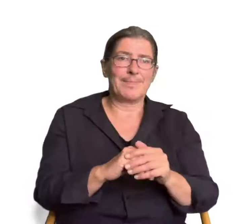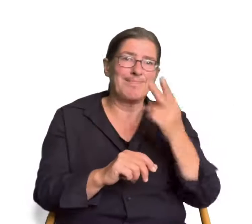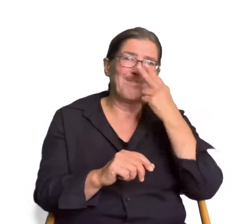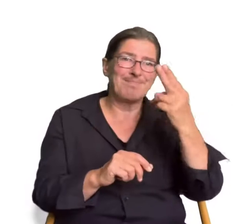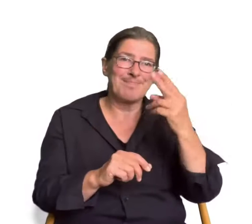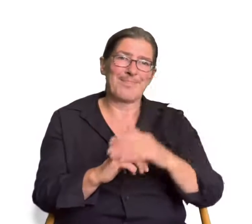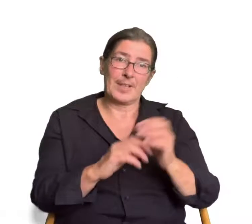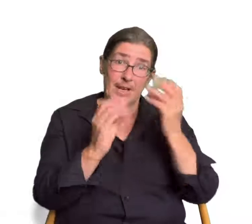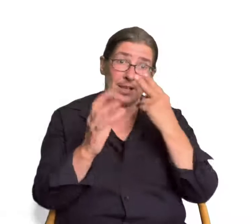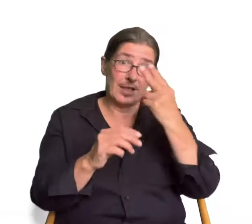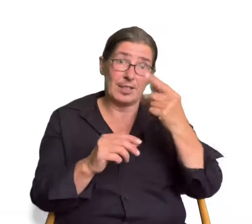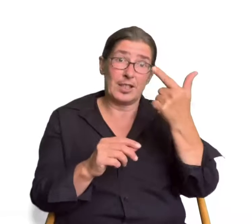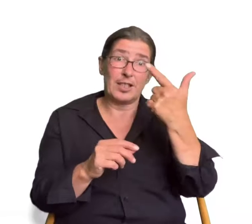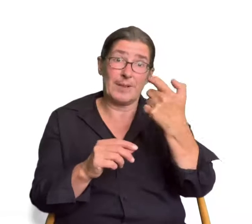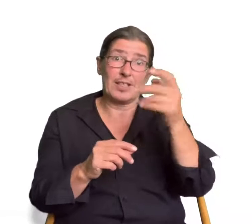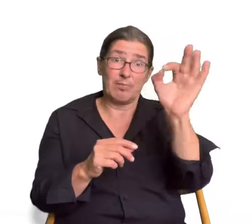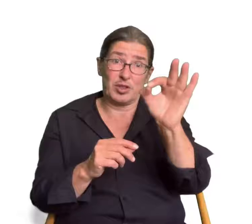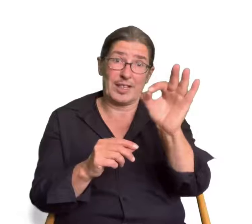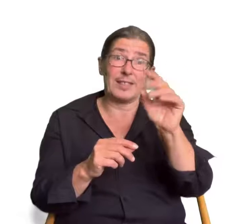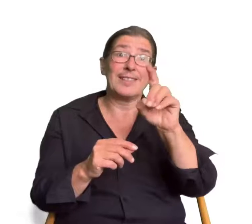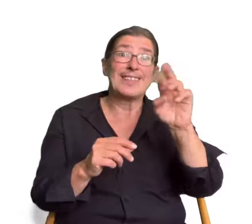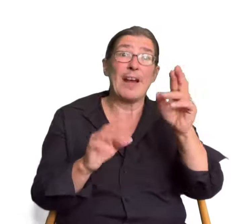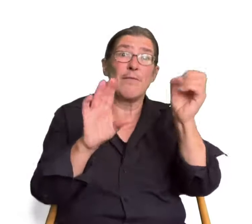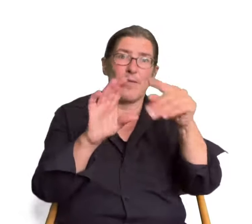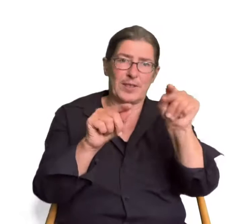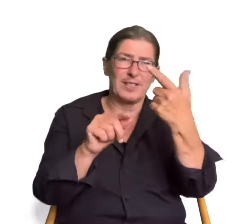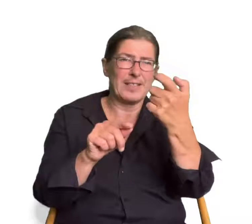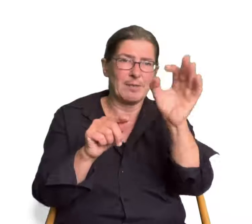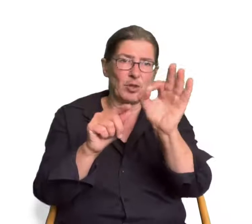ist. Ihr seht hier ganz deutlich 20% der Würfe.